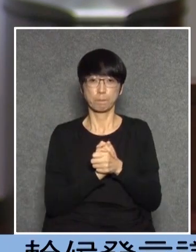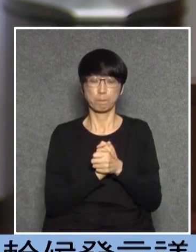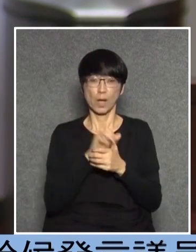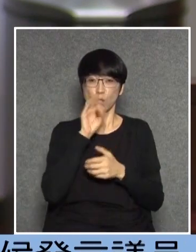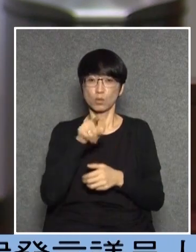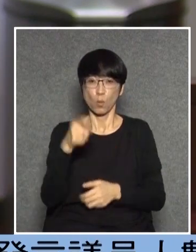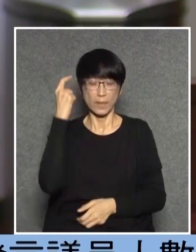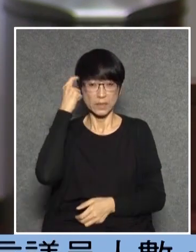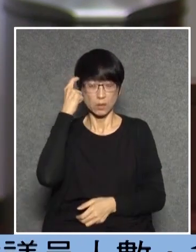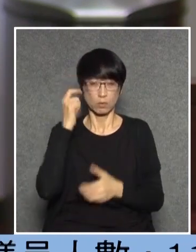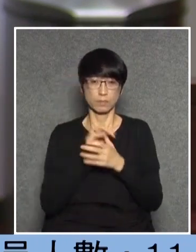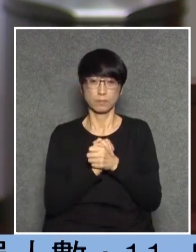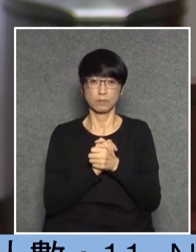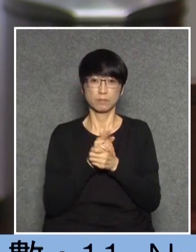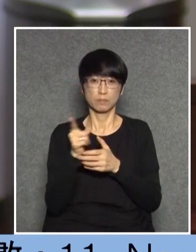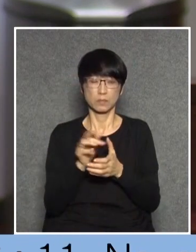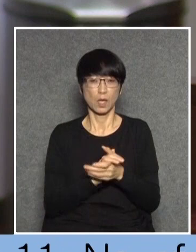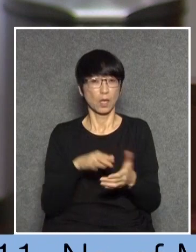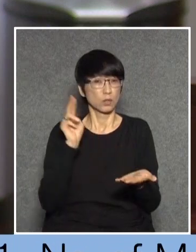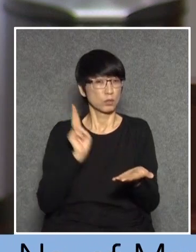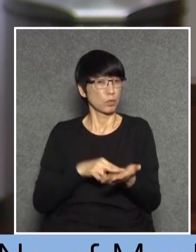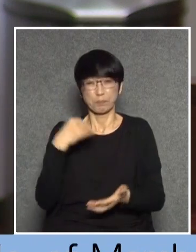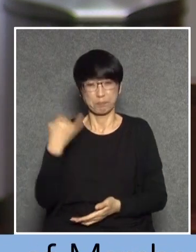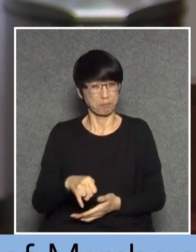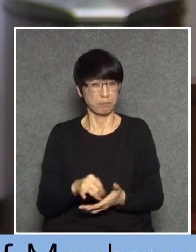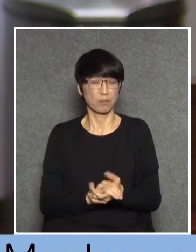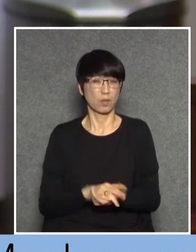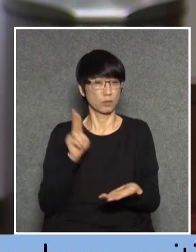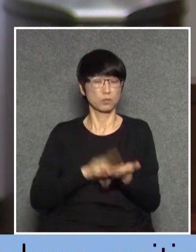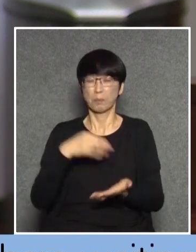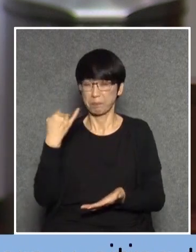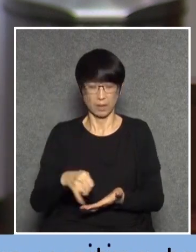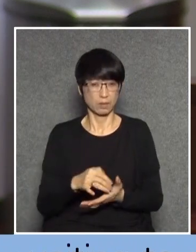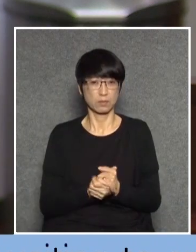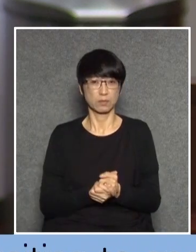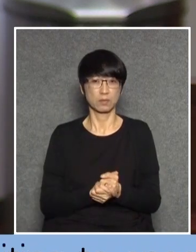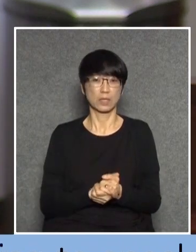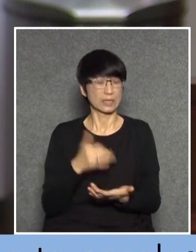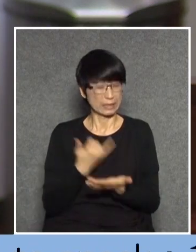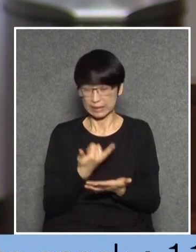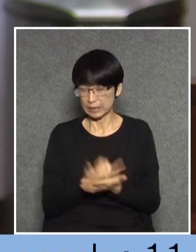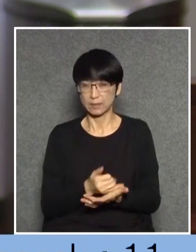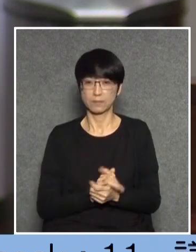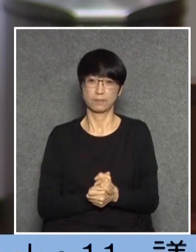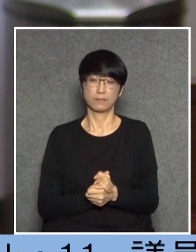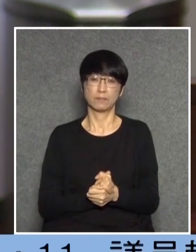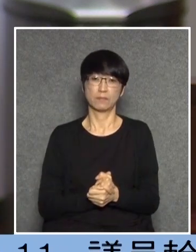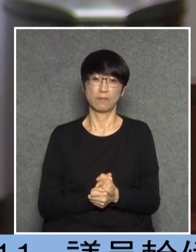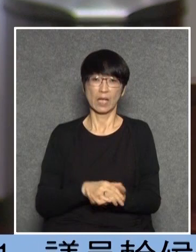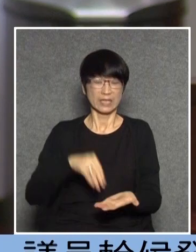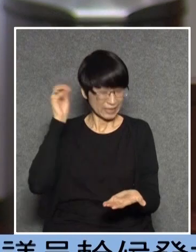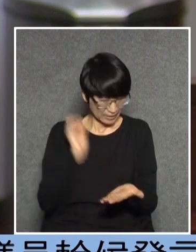就想告訴大家，是靠不住，信不過，實死得寫包